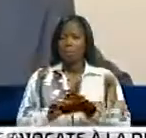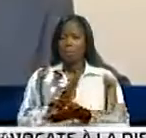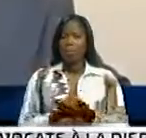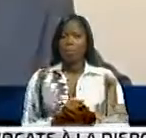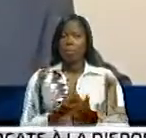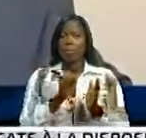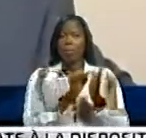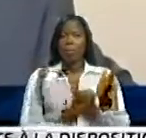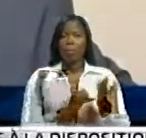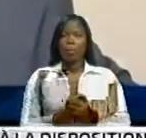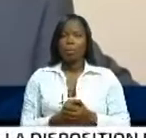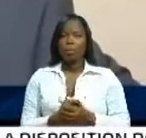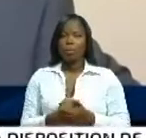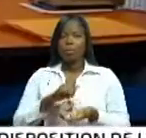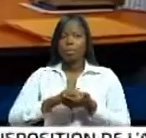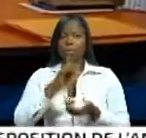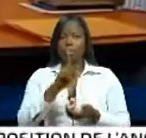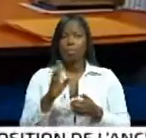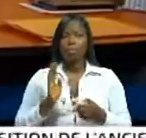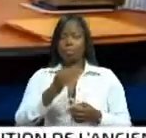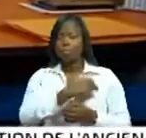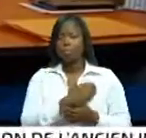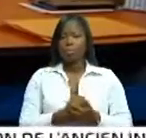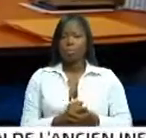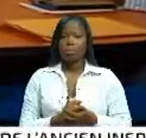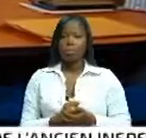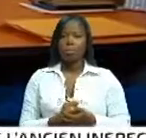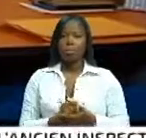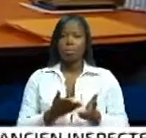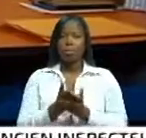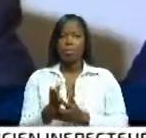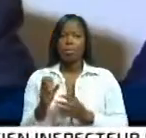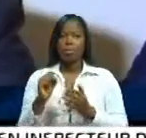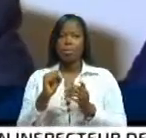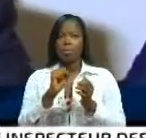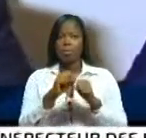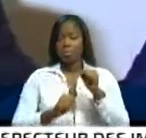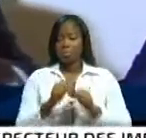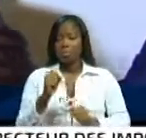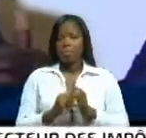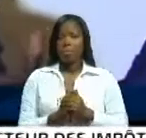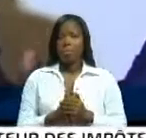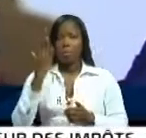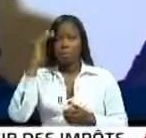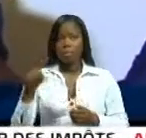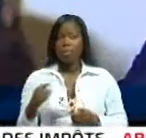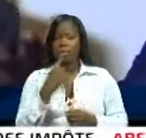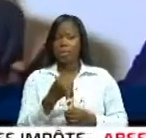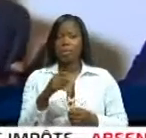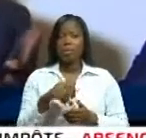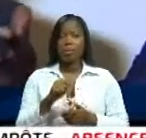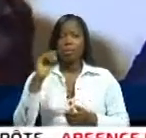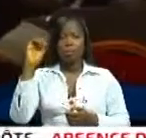ses membres ne sont nullement ébranlé par les stratégies pour finir par l'opposition parce que dit-il cette